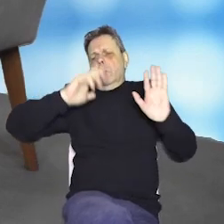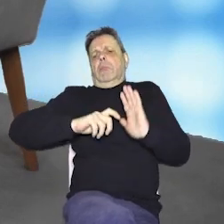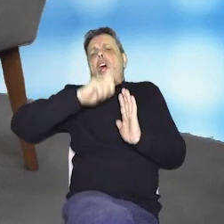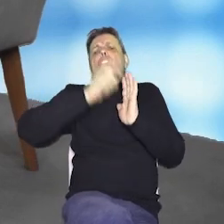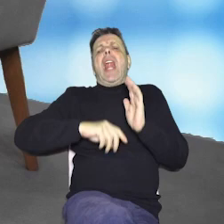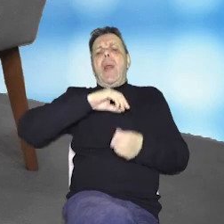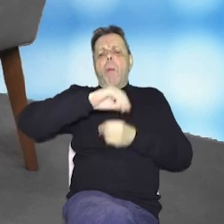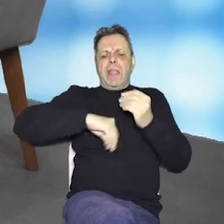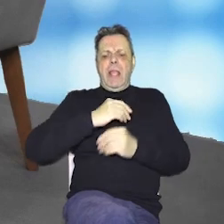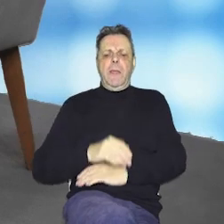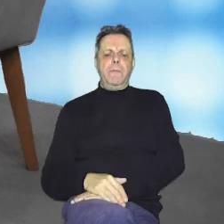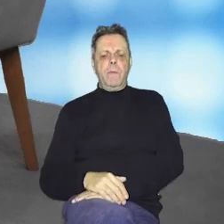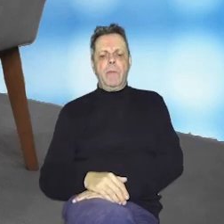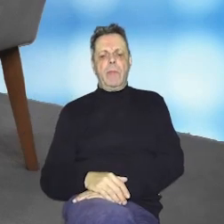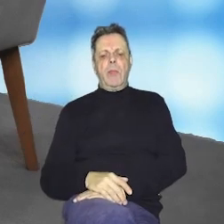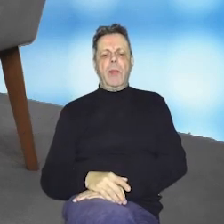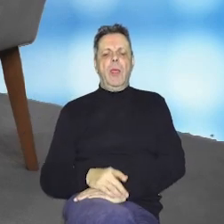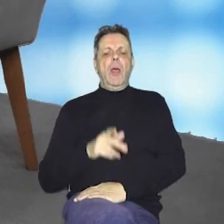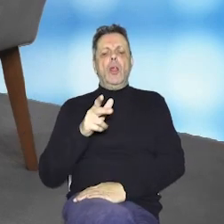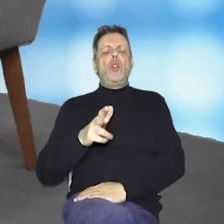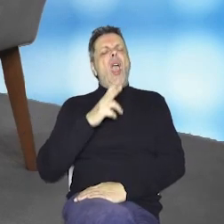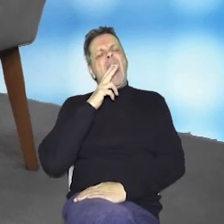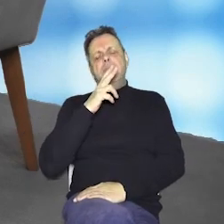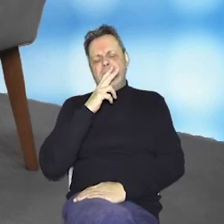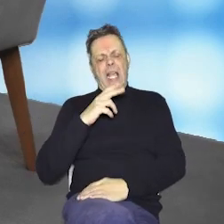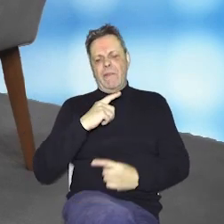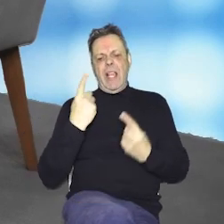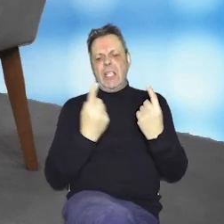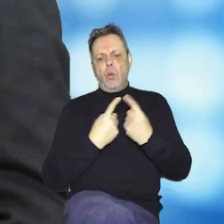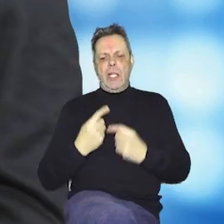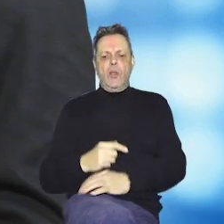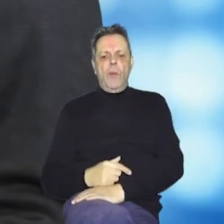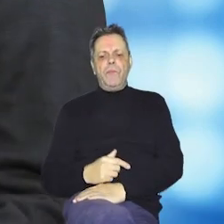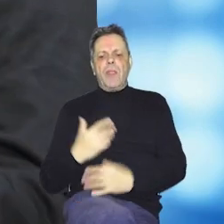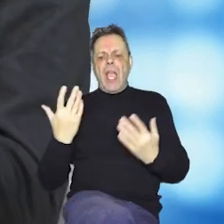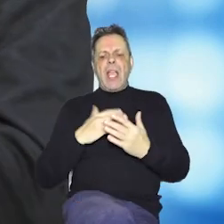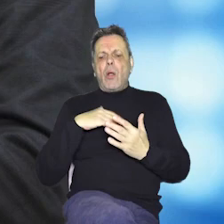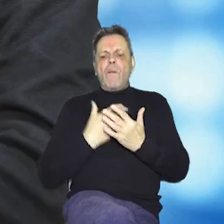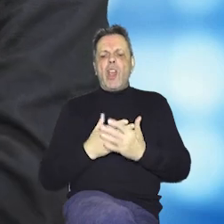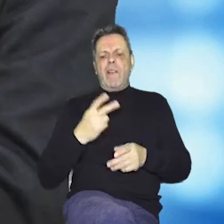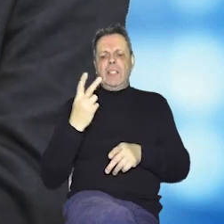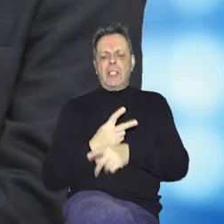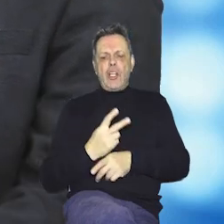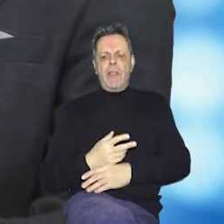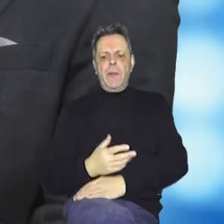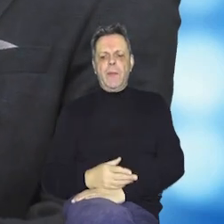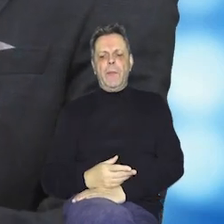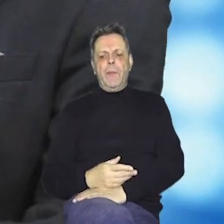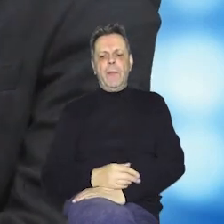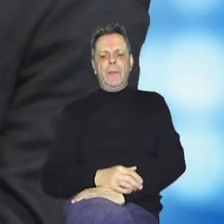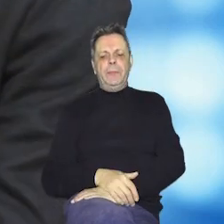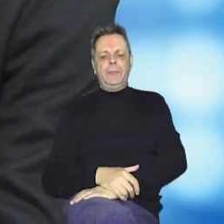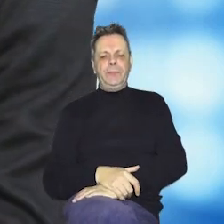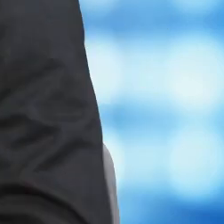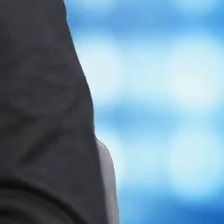tijela. I to je vrlo, vrlo zahtjevna situacija. Ali kako vjerovati državi, pokušajte nam objasniti nakon